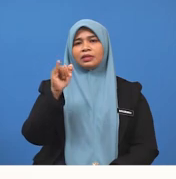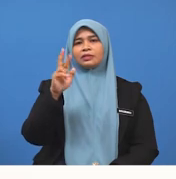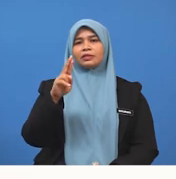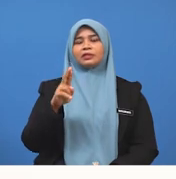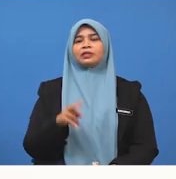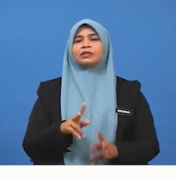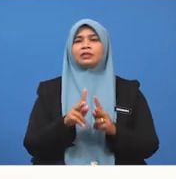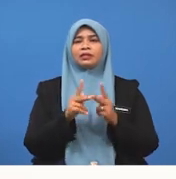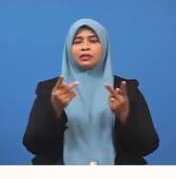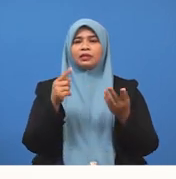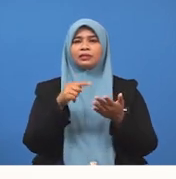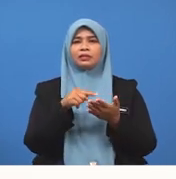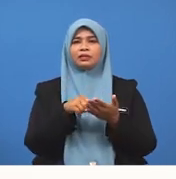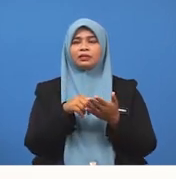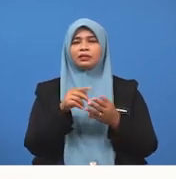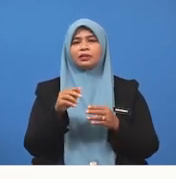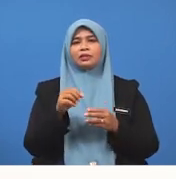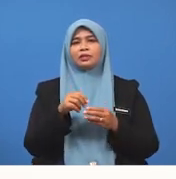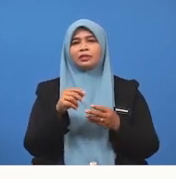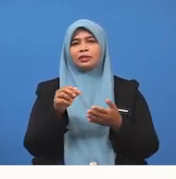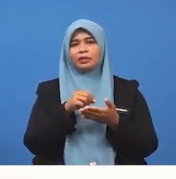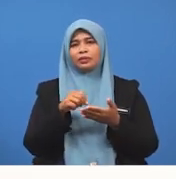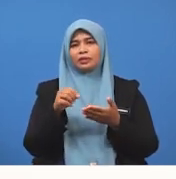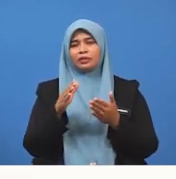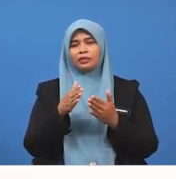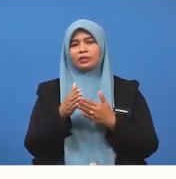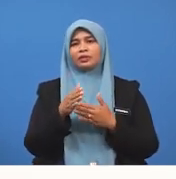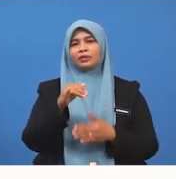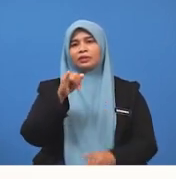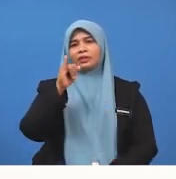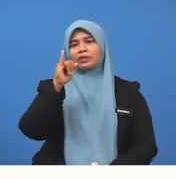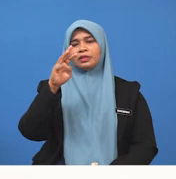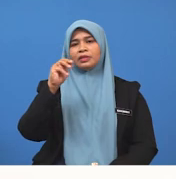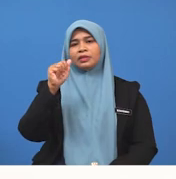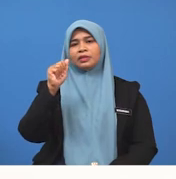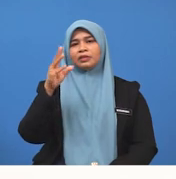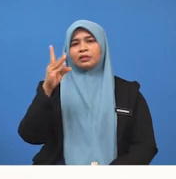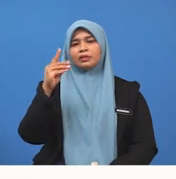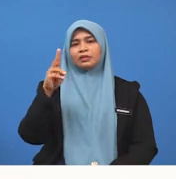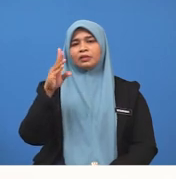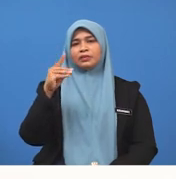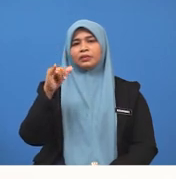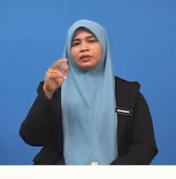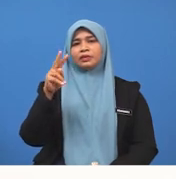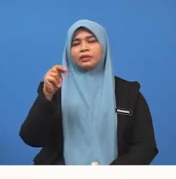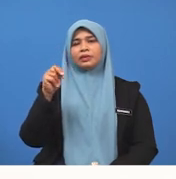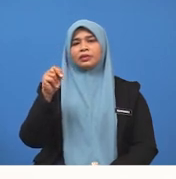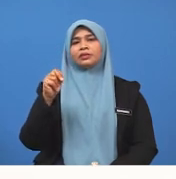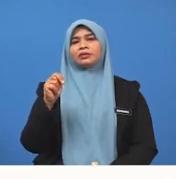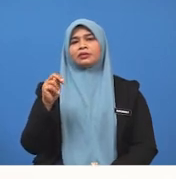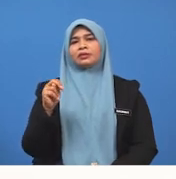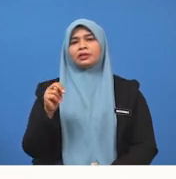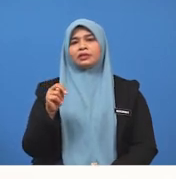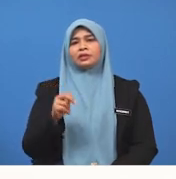Kitab ini dikarang oleh imaduddin Abul fida' isma'il bin